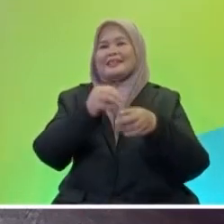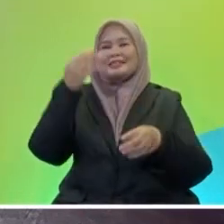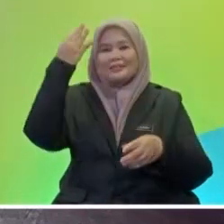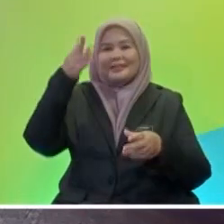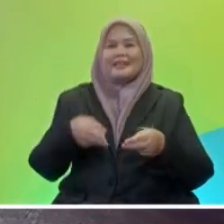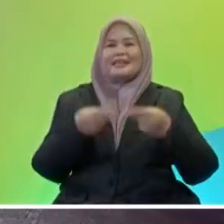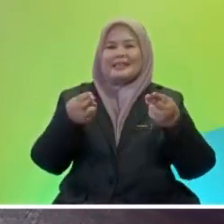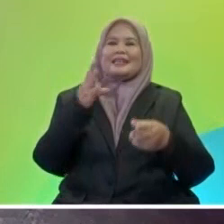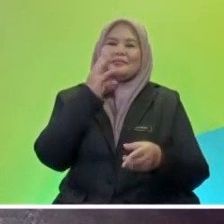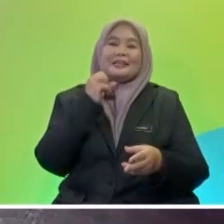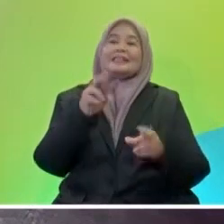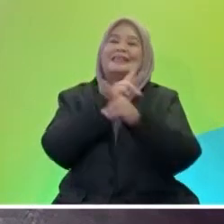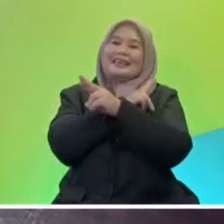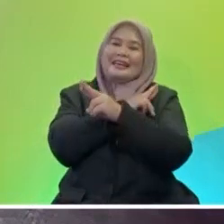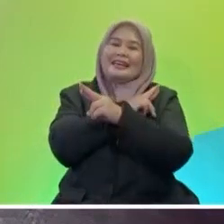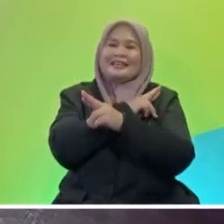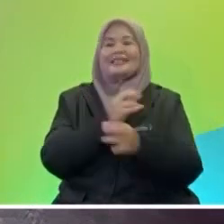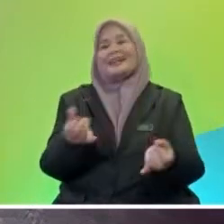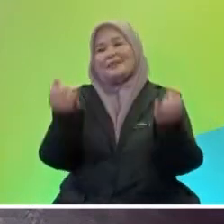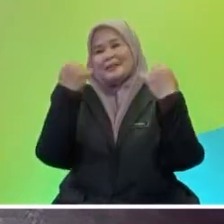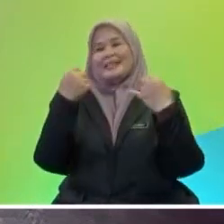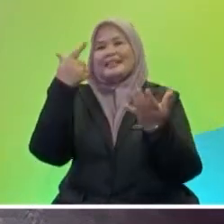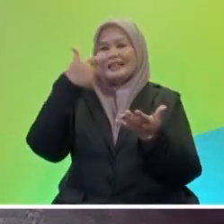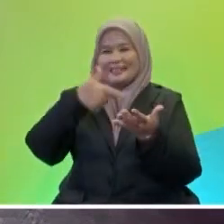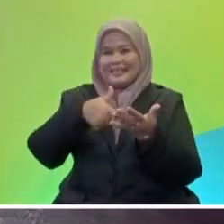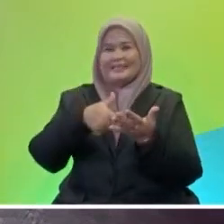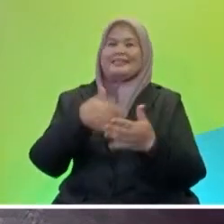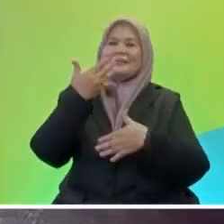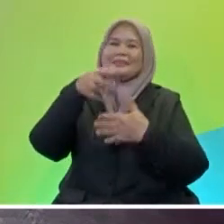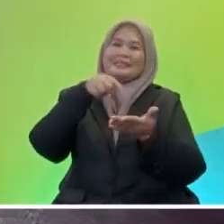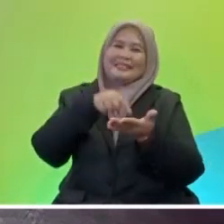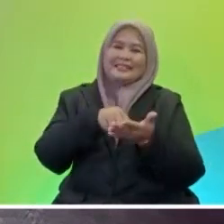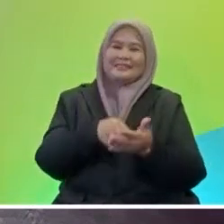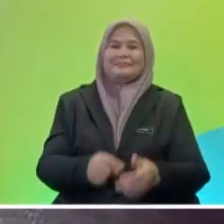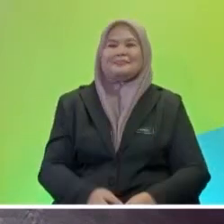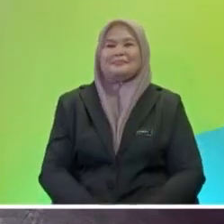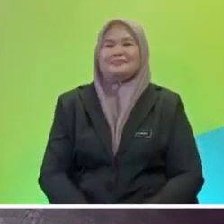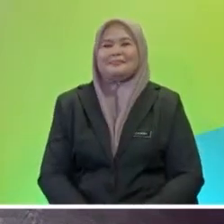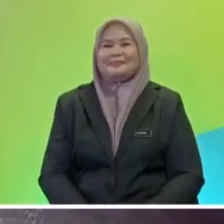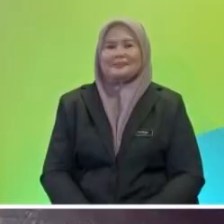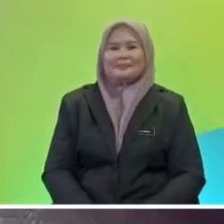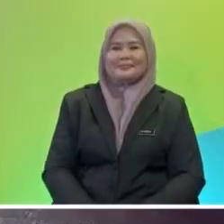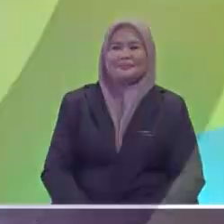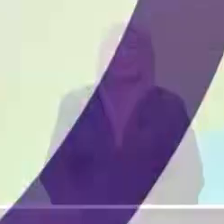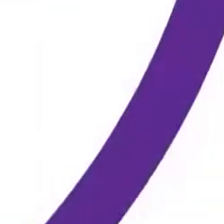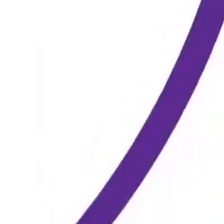betul-betul para penonton Jangan kemana-mana kembali selepas Ini Dedek Tiwi KPM